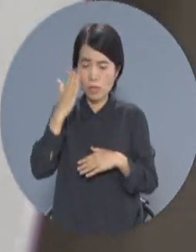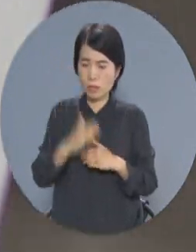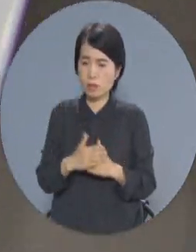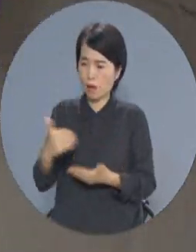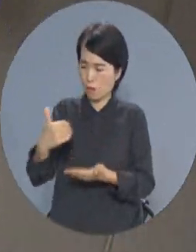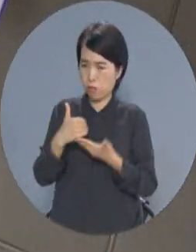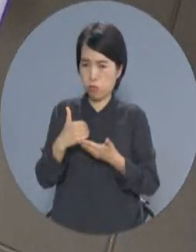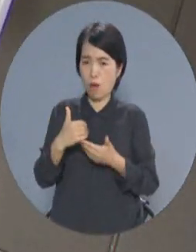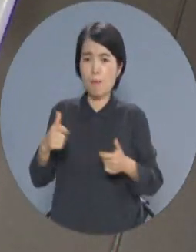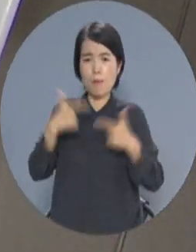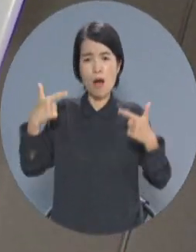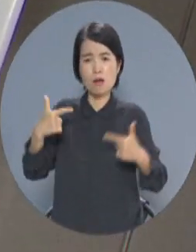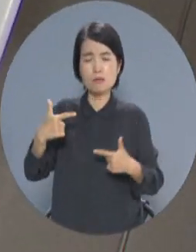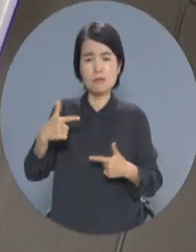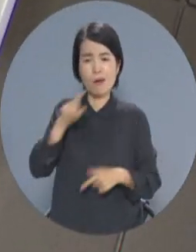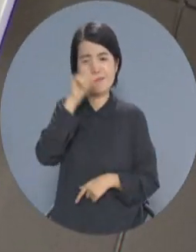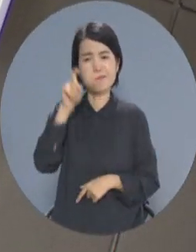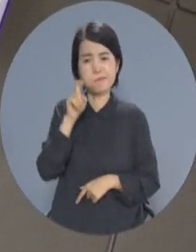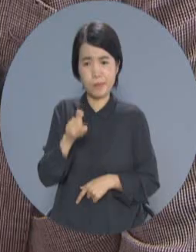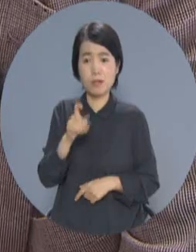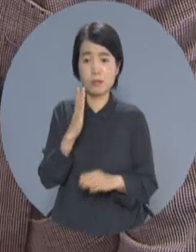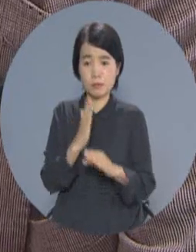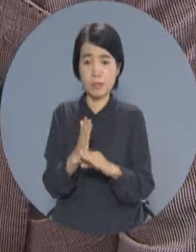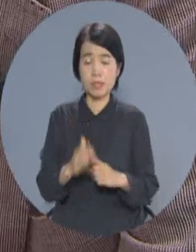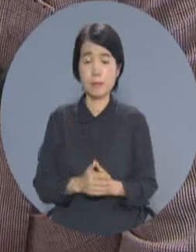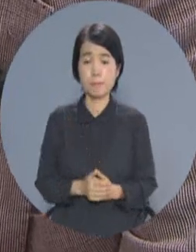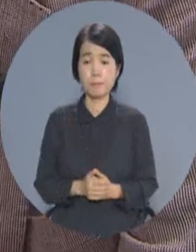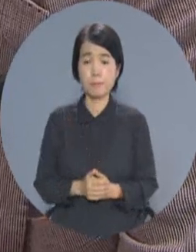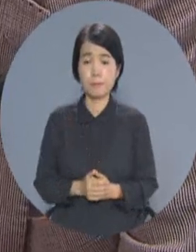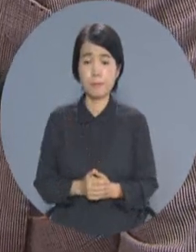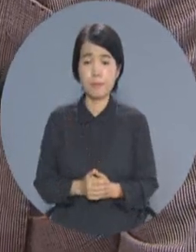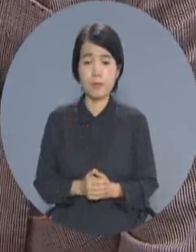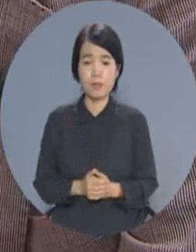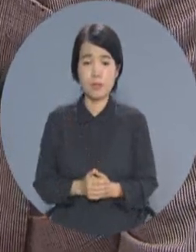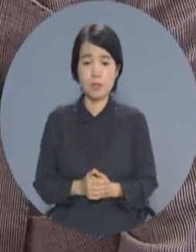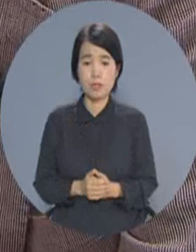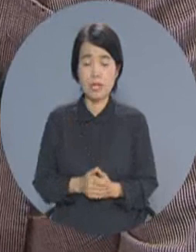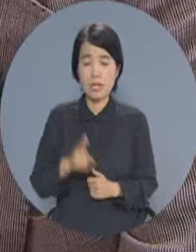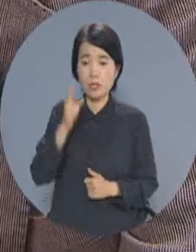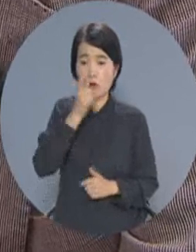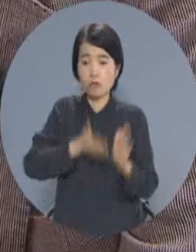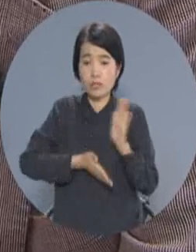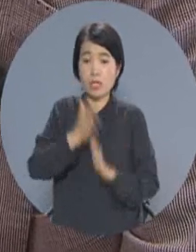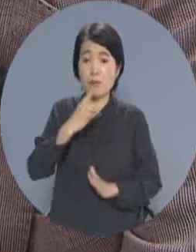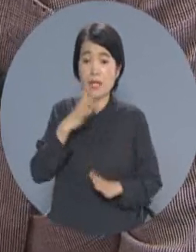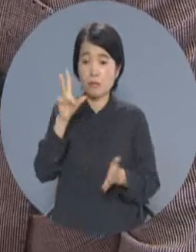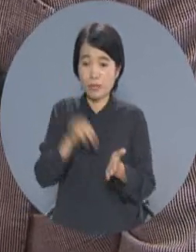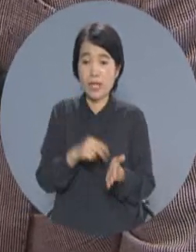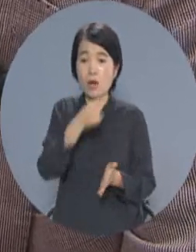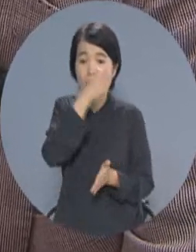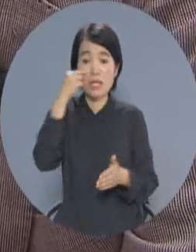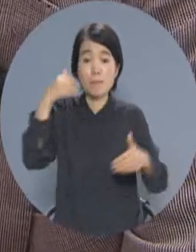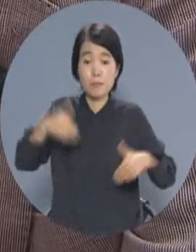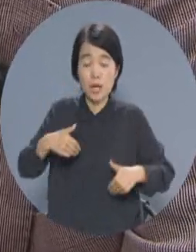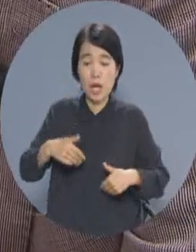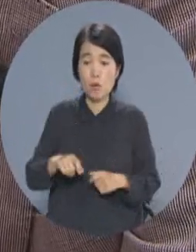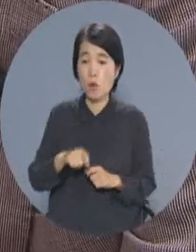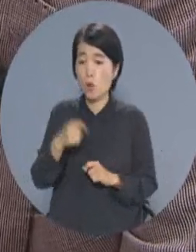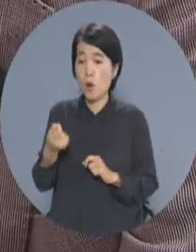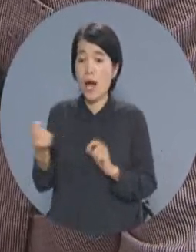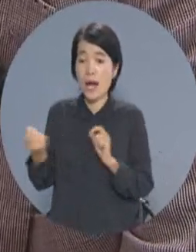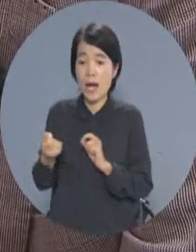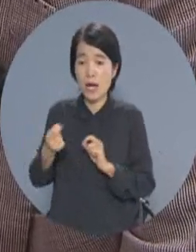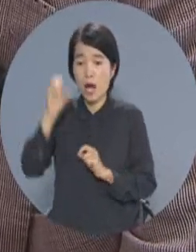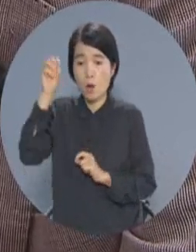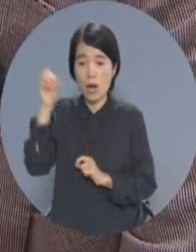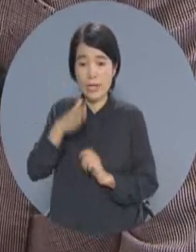민원이 집중되는지는 여전히 의문입니다. 저희 시만의 이게 문제인지 좀 확인이